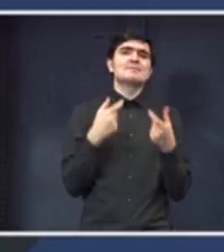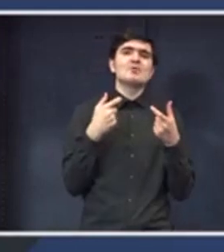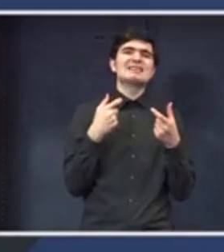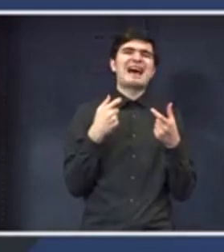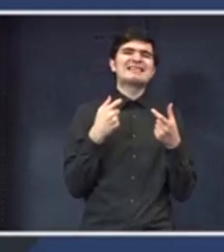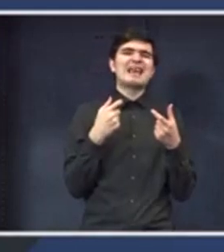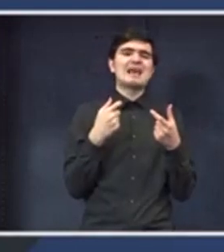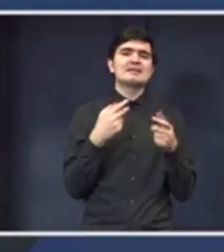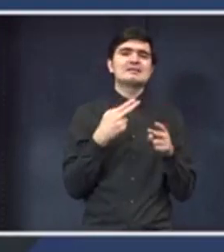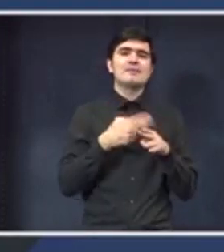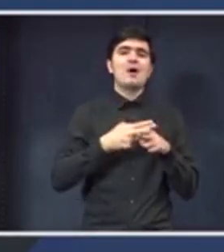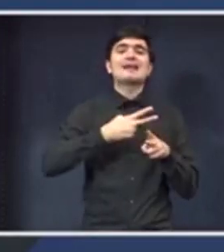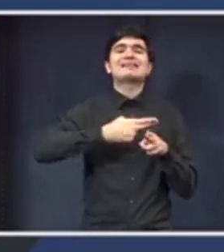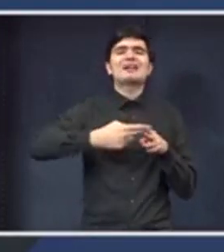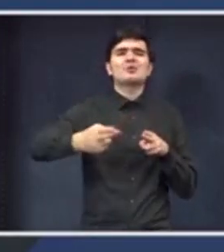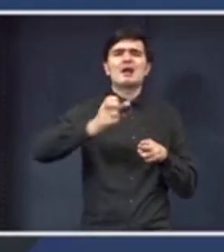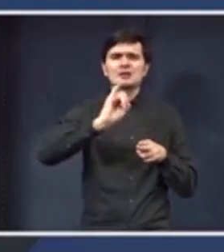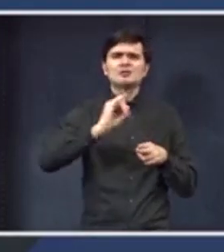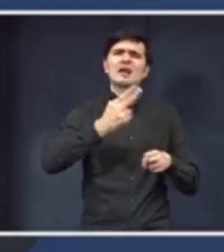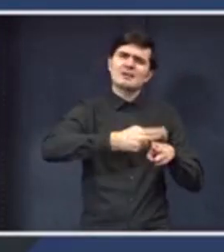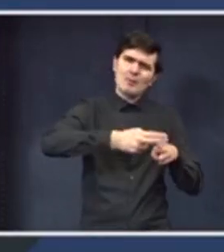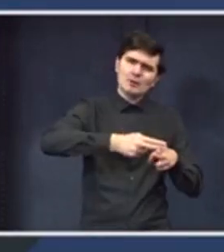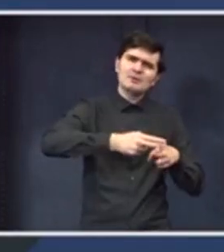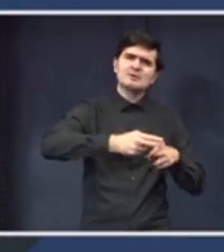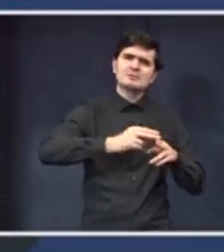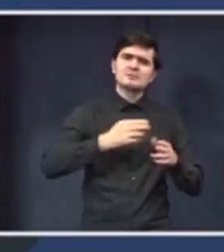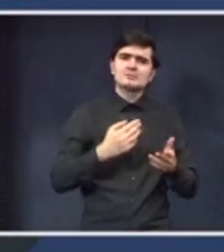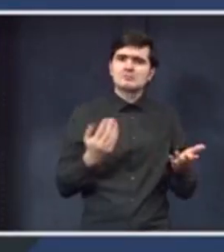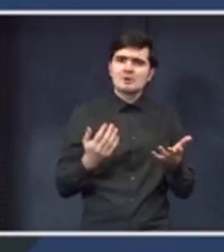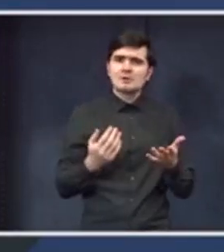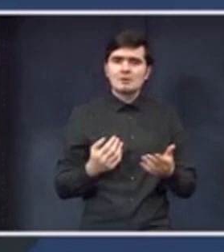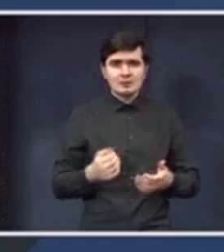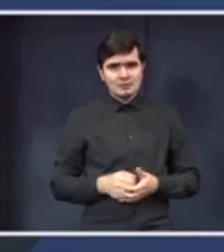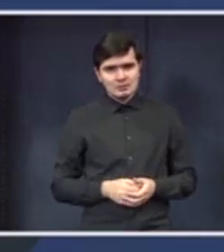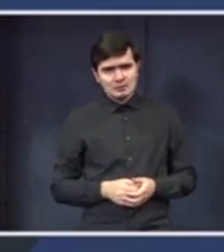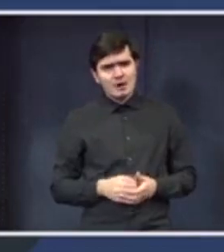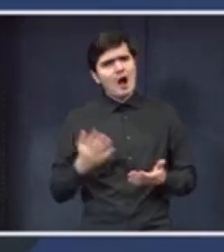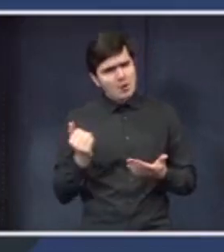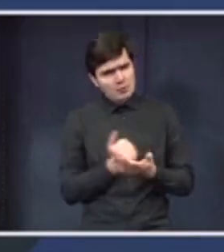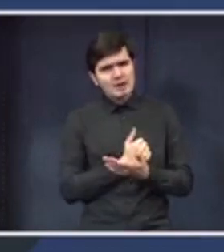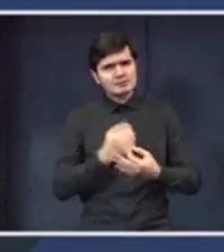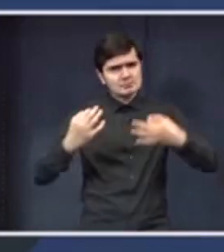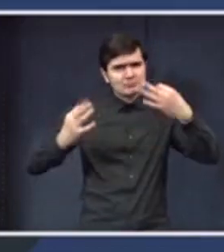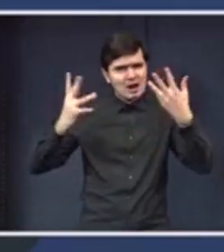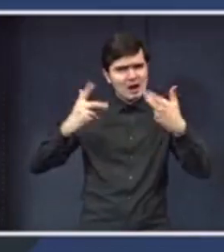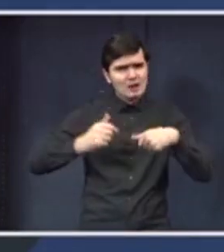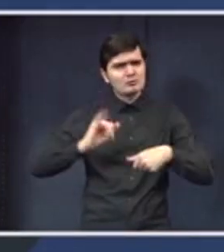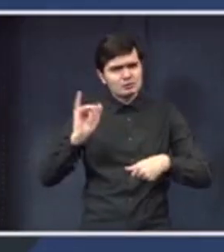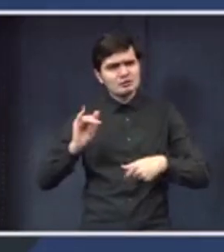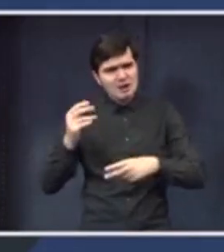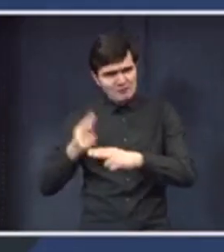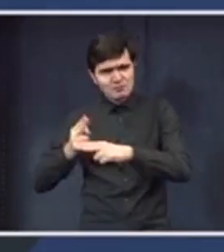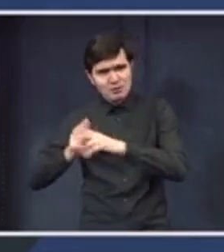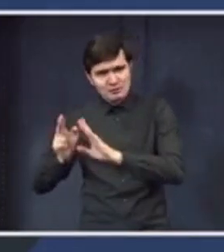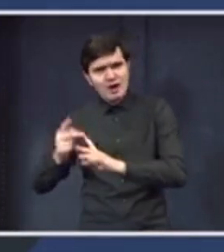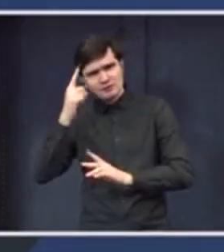făcut deja boala în vederea noilor măsuri? Se ia în calcul. De fiecare dată cei care au avut boala știu foarte bine